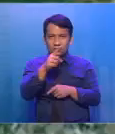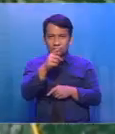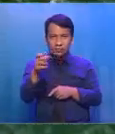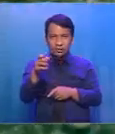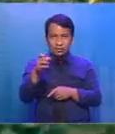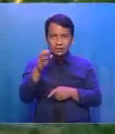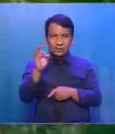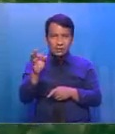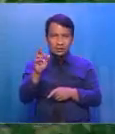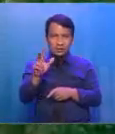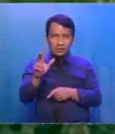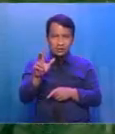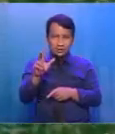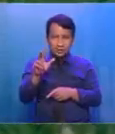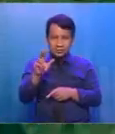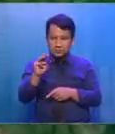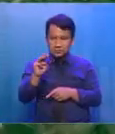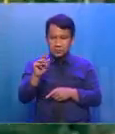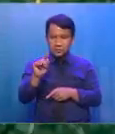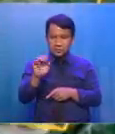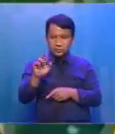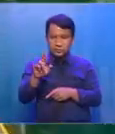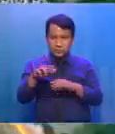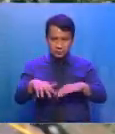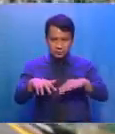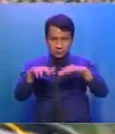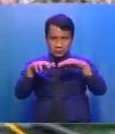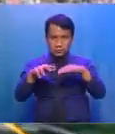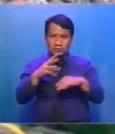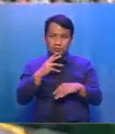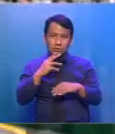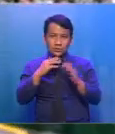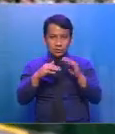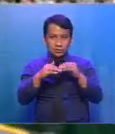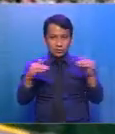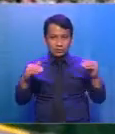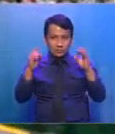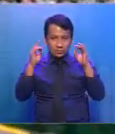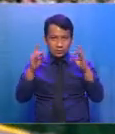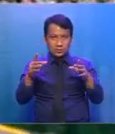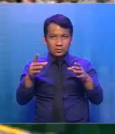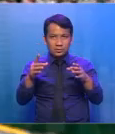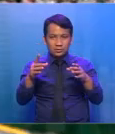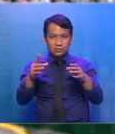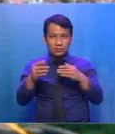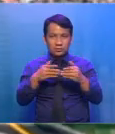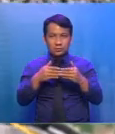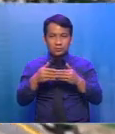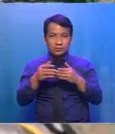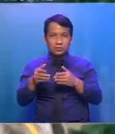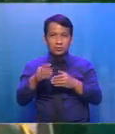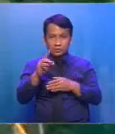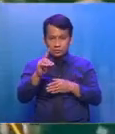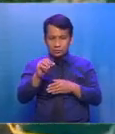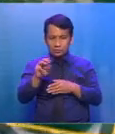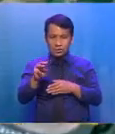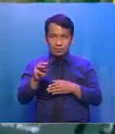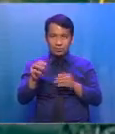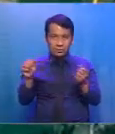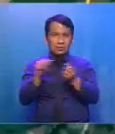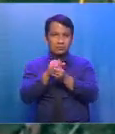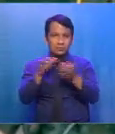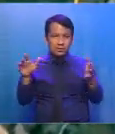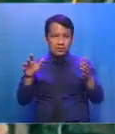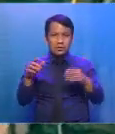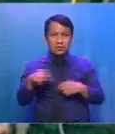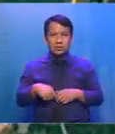193 meters. Pag umabot na po riyan ang water level, delikado na pong bumigay ang mismong dam. Ito